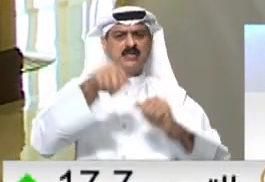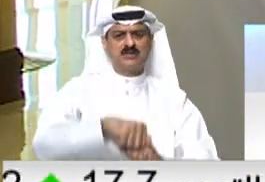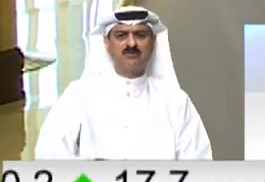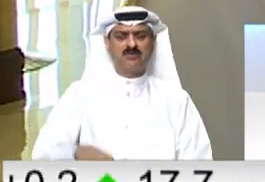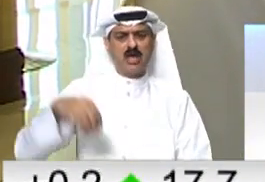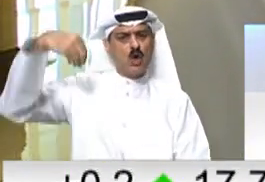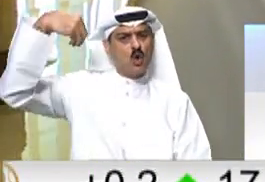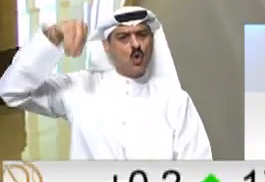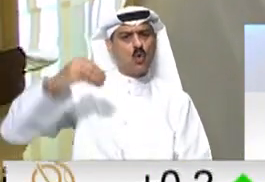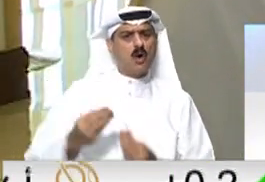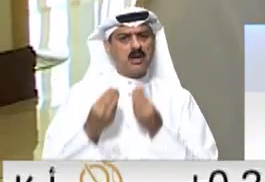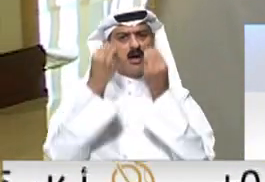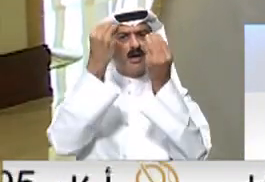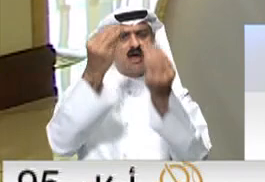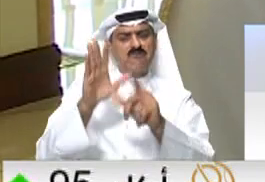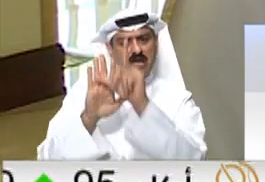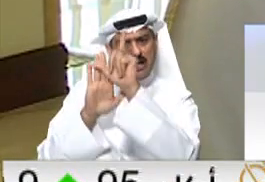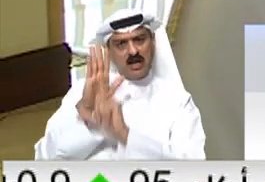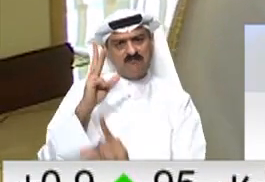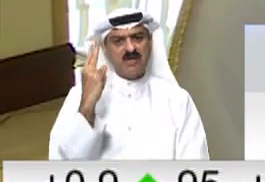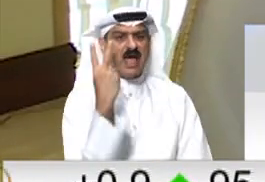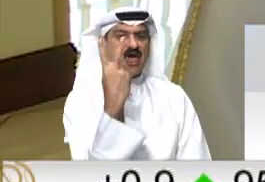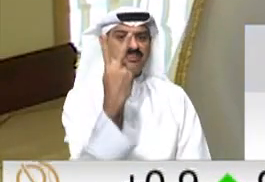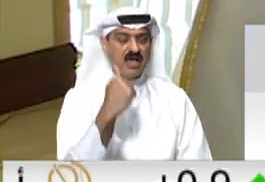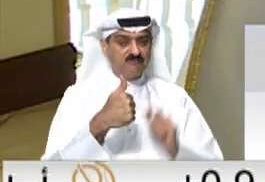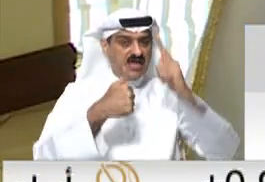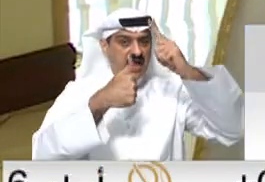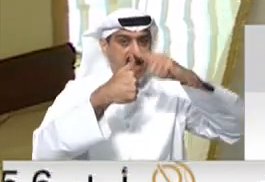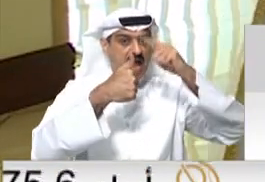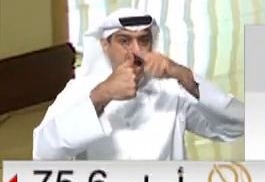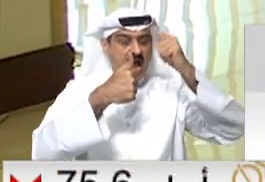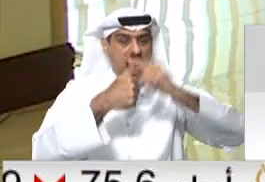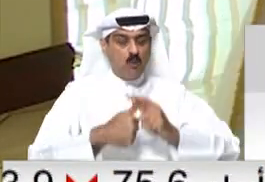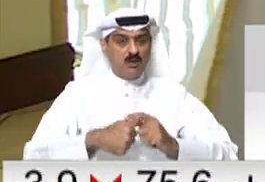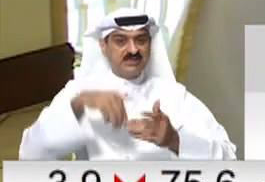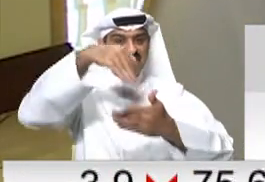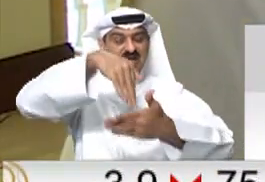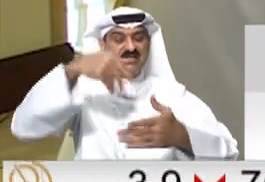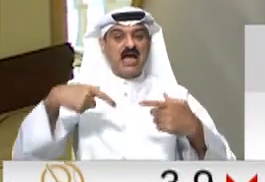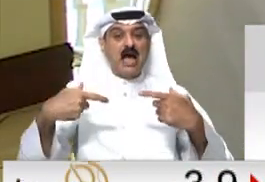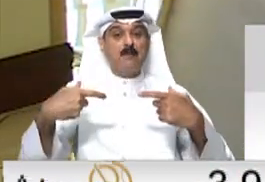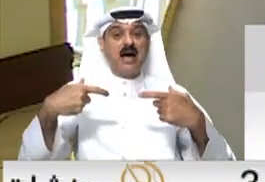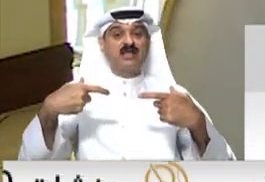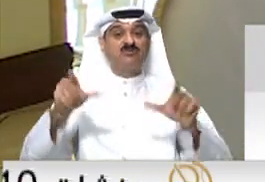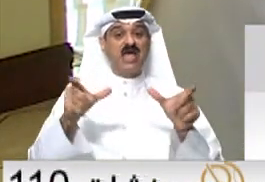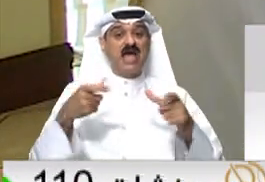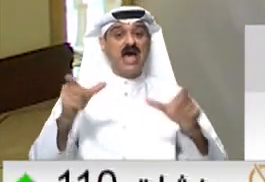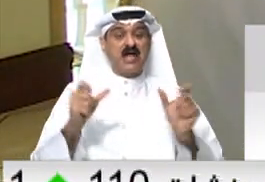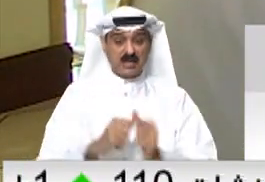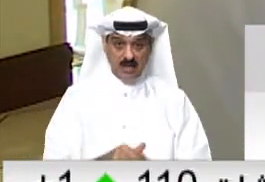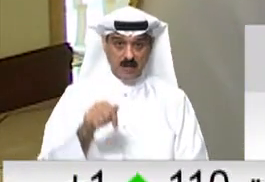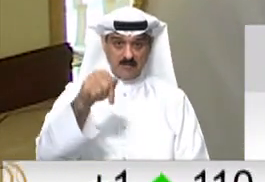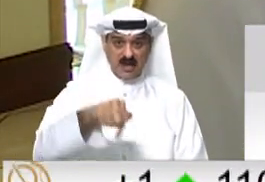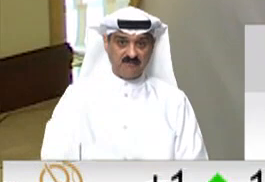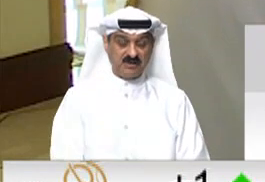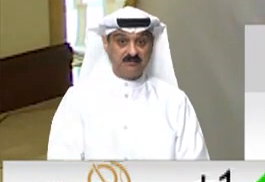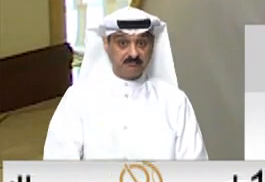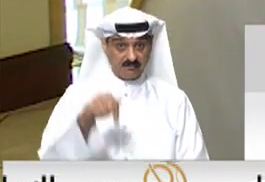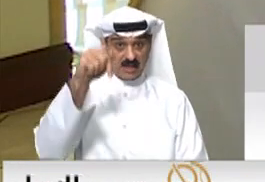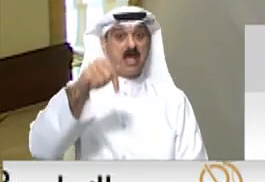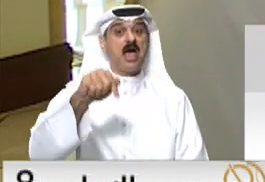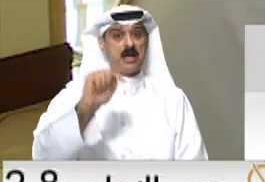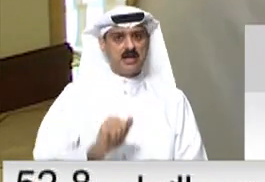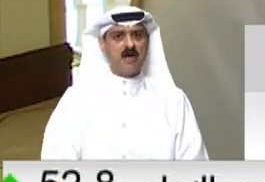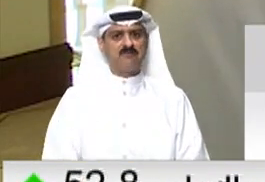من محورين. المحور الأول يتعلق بالديمقراطية الرقمية، وعرضنا تجاربنا، أكثر من 6 تجارب،